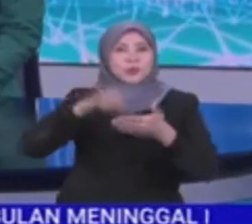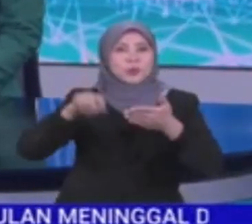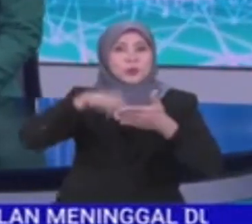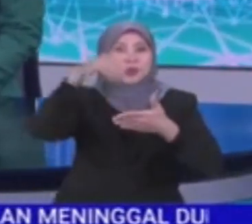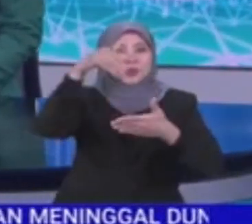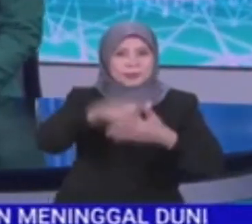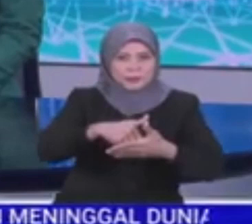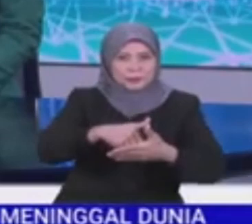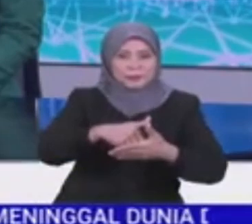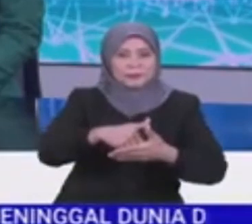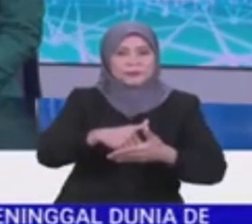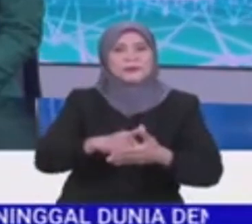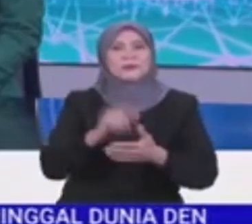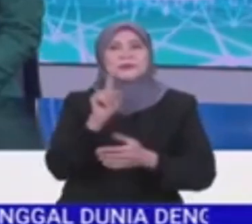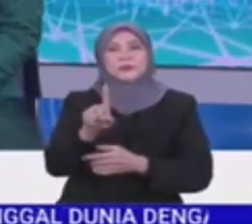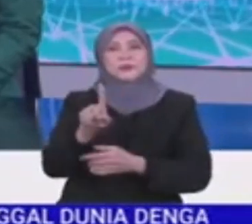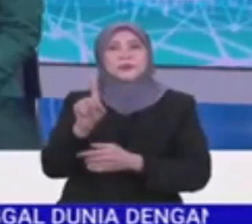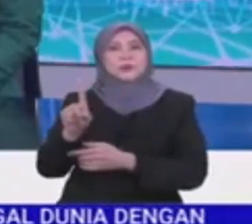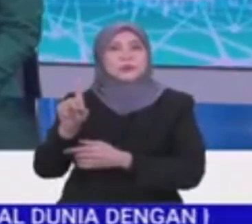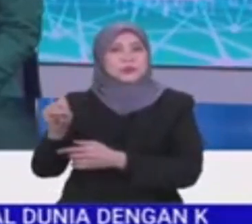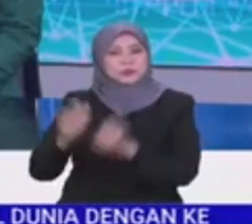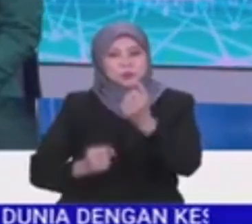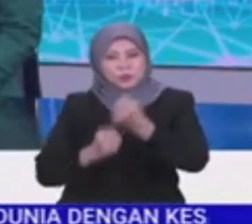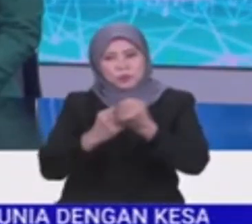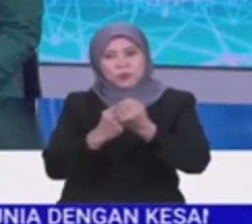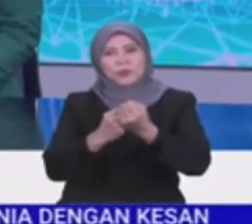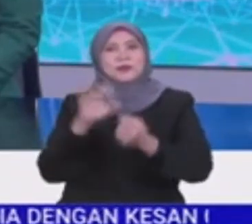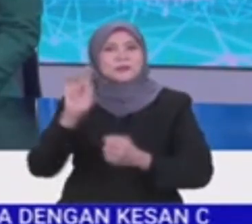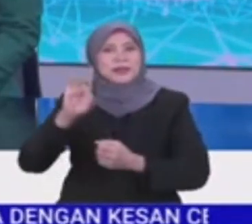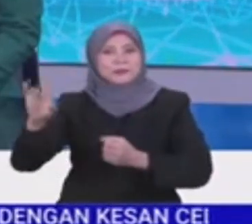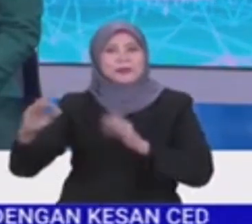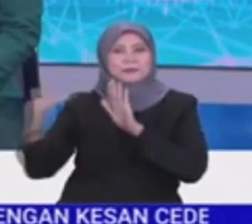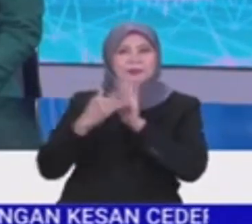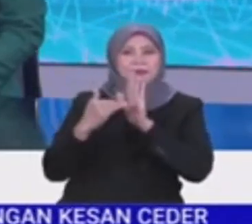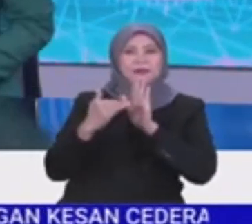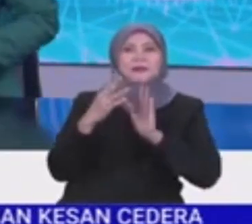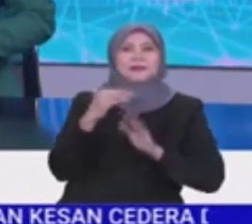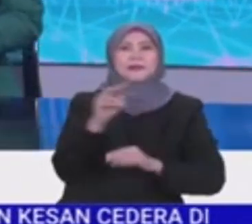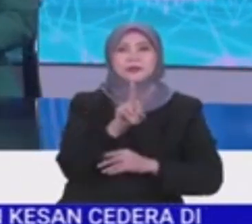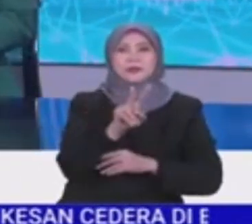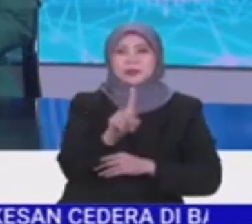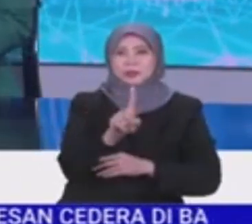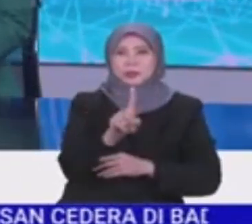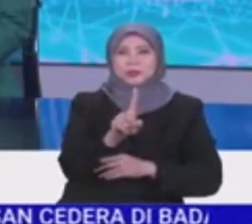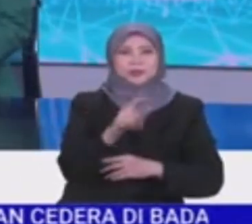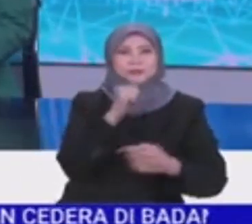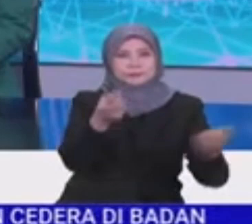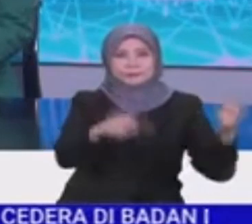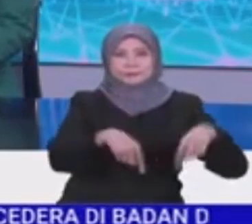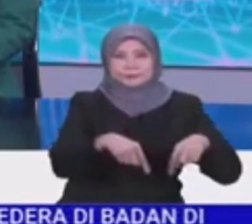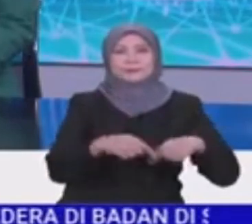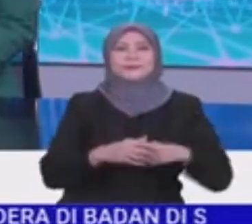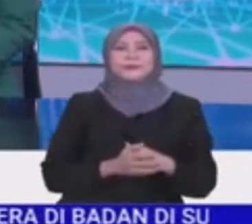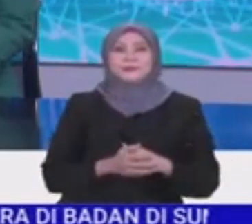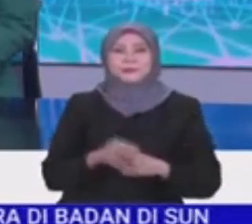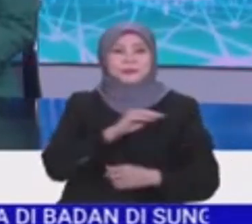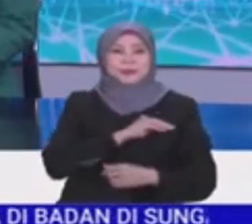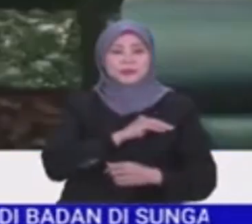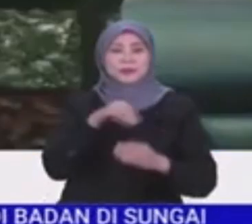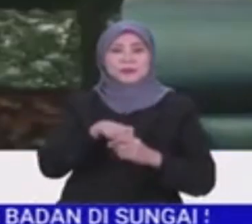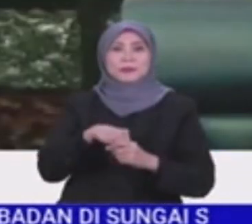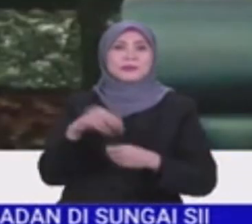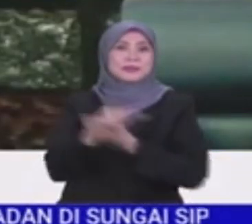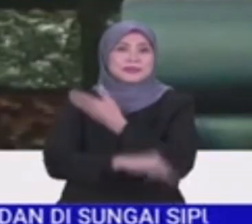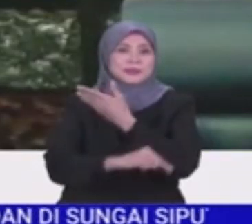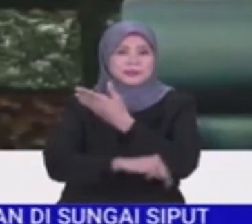Apabila 111 menyokong 88 menentang manakala 21 tidak hadir terdahulu Menteri Dalam